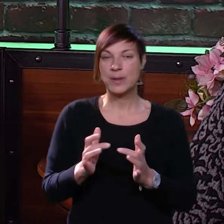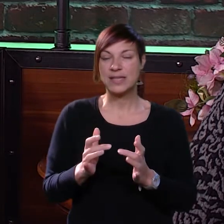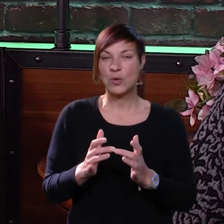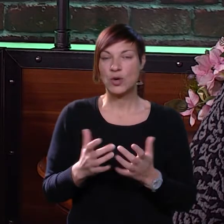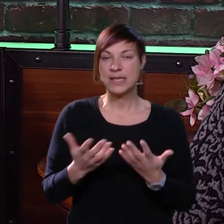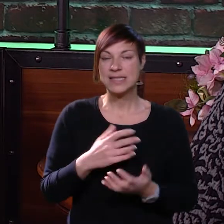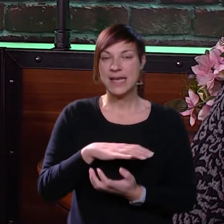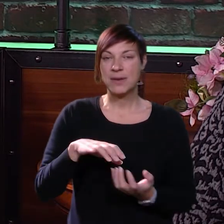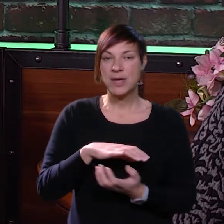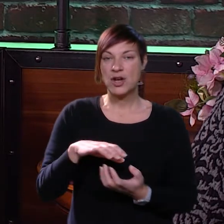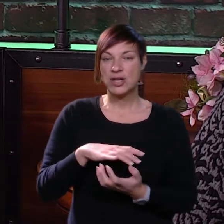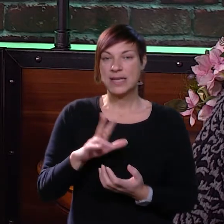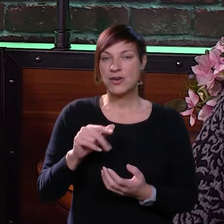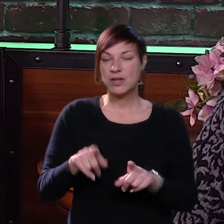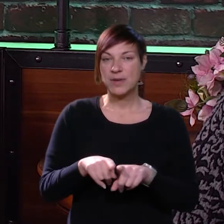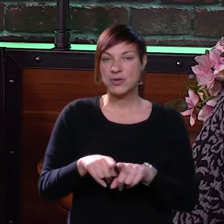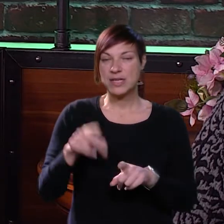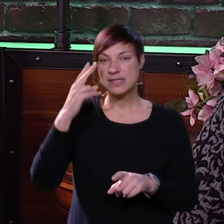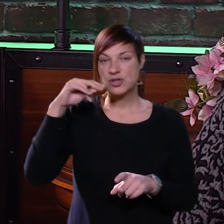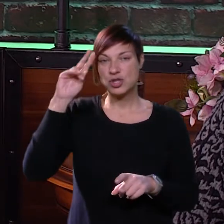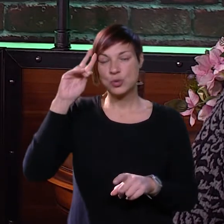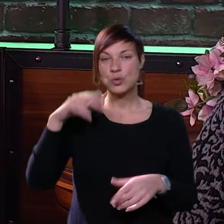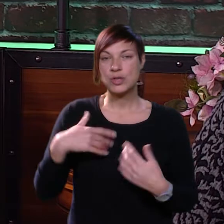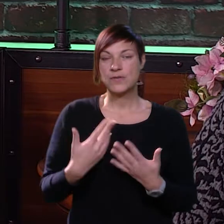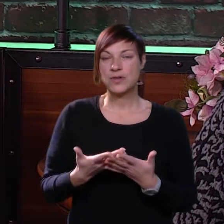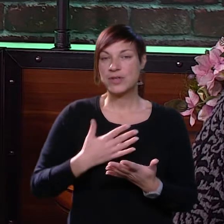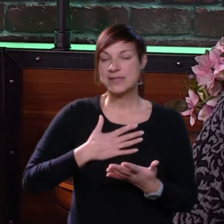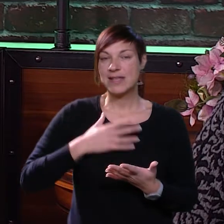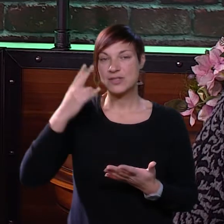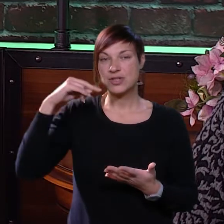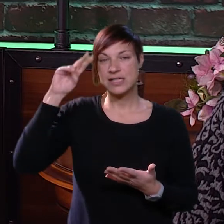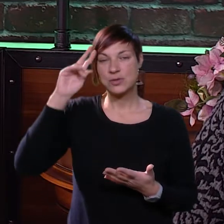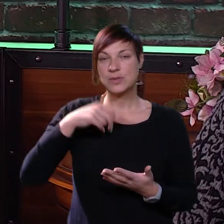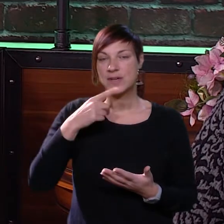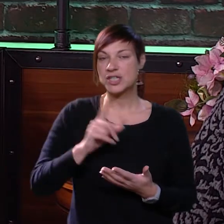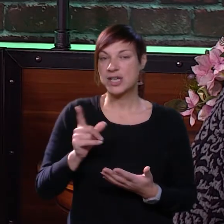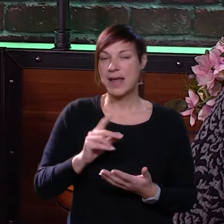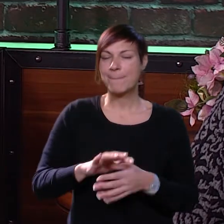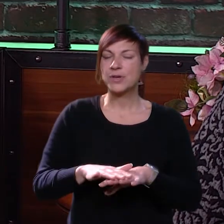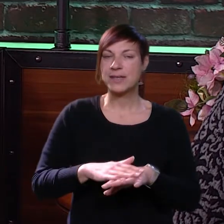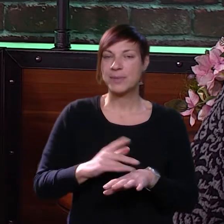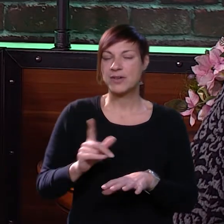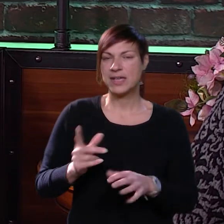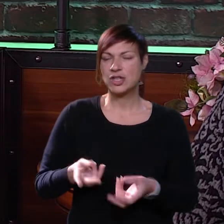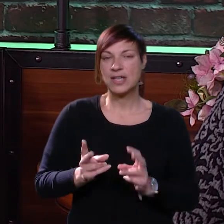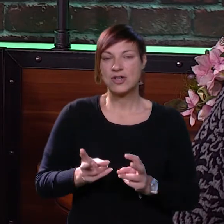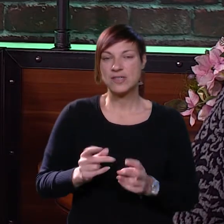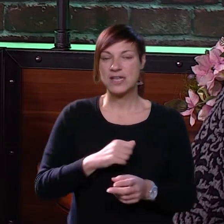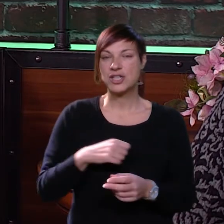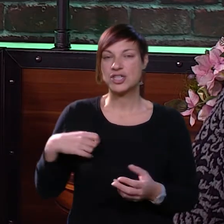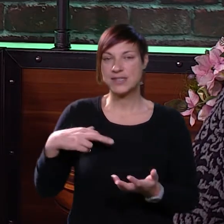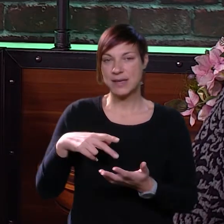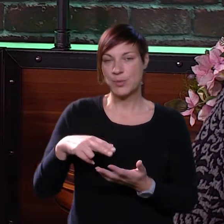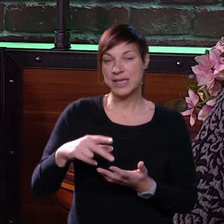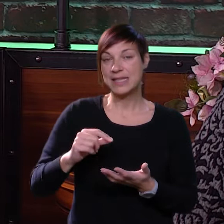stupite u kontakt možda s nekim roditeljem koji ima isto iskustvo, koji vam iz svog vlastitog iskustva kaže nemojte se brini, nije vam to tako